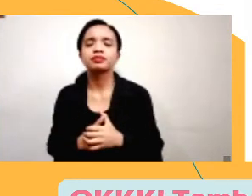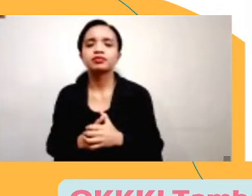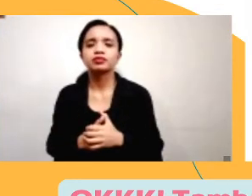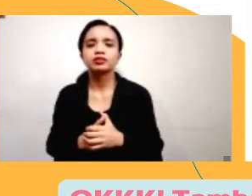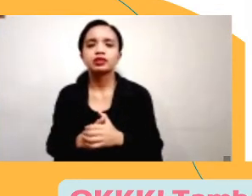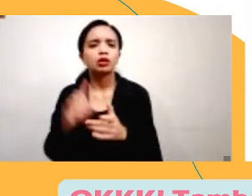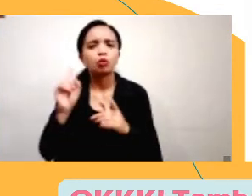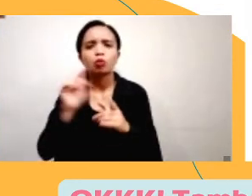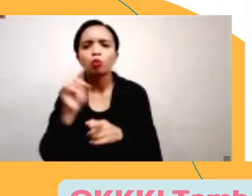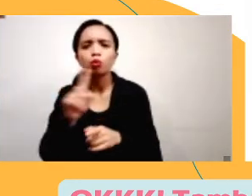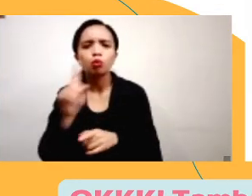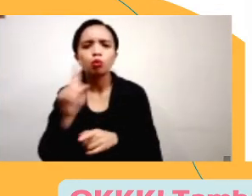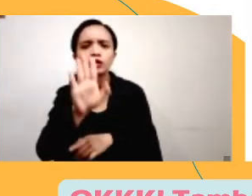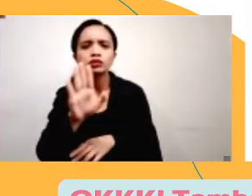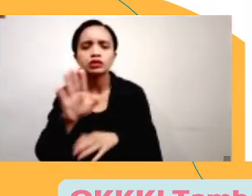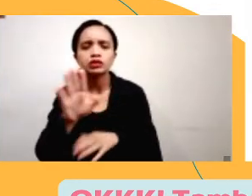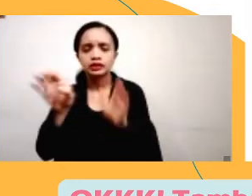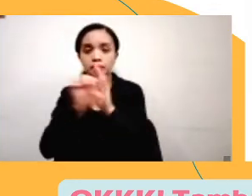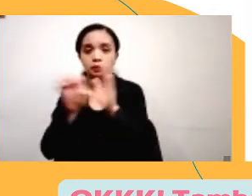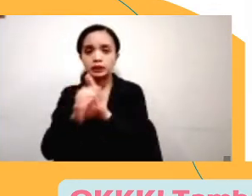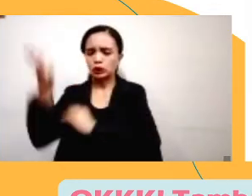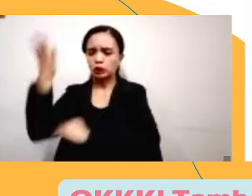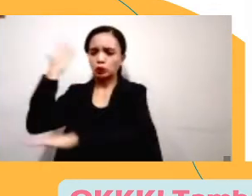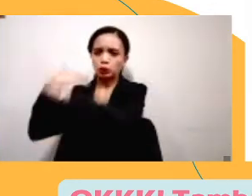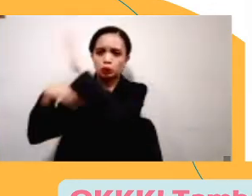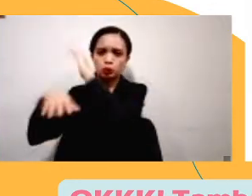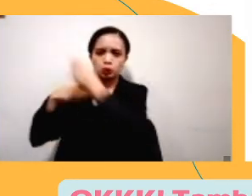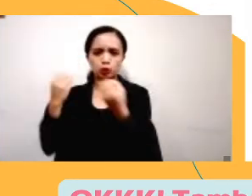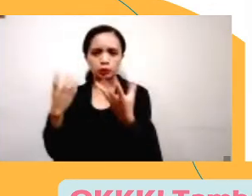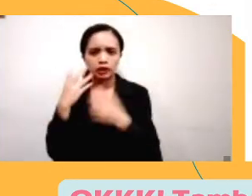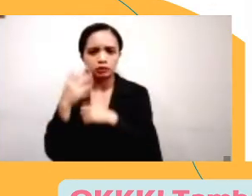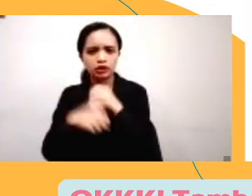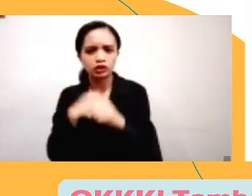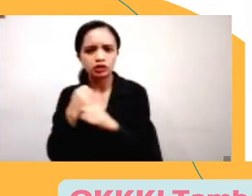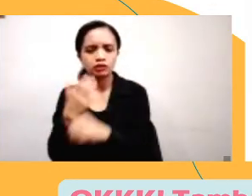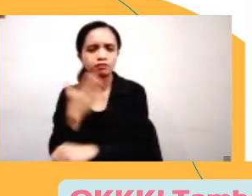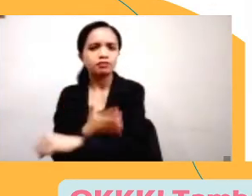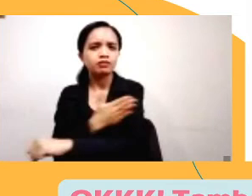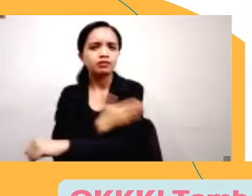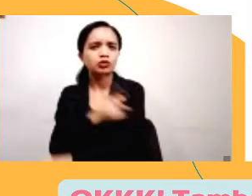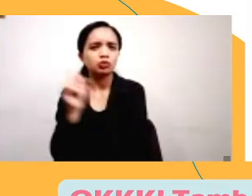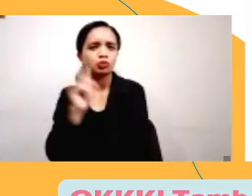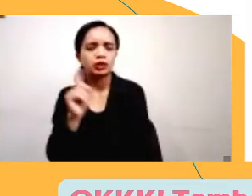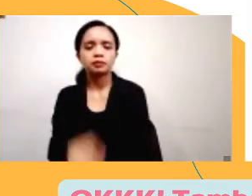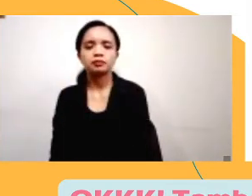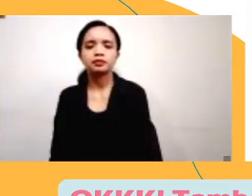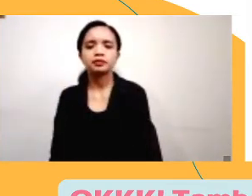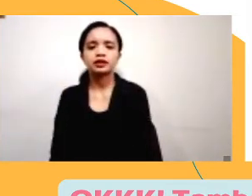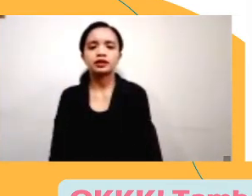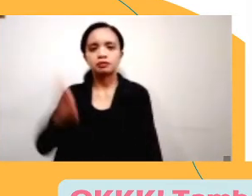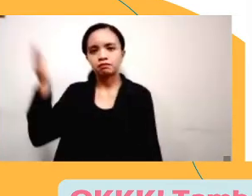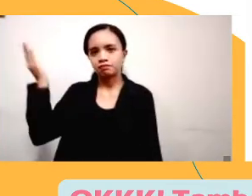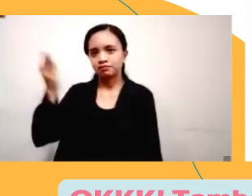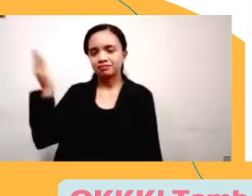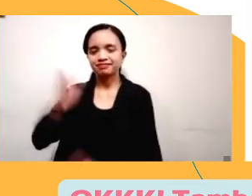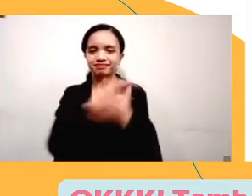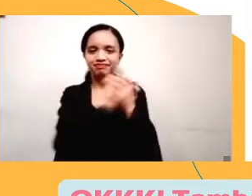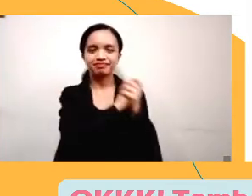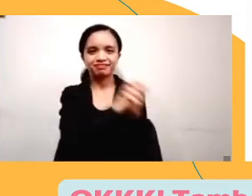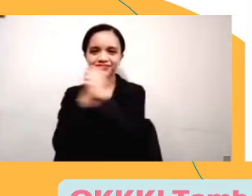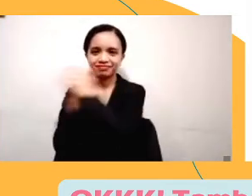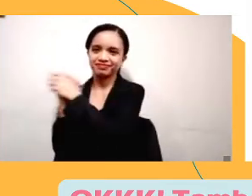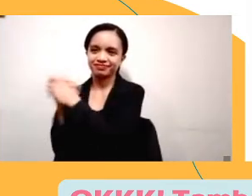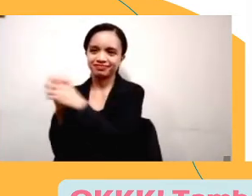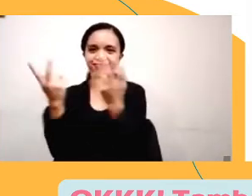napagyabong ninyo over the years, no? Ito, sabi ni Denver, public speaking. Congratulations, Denver.